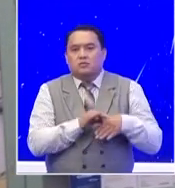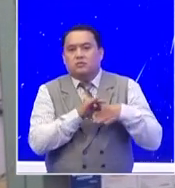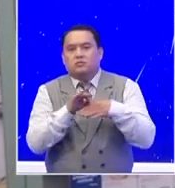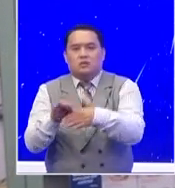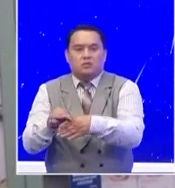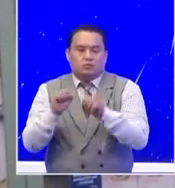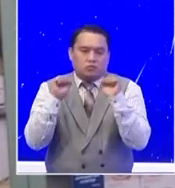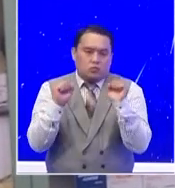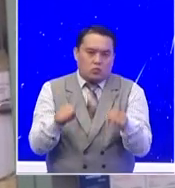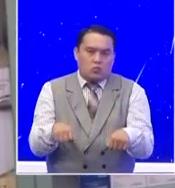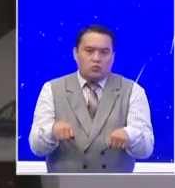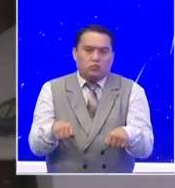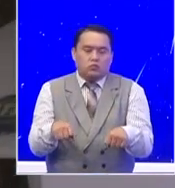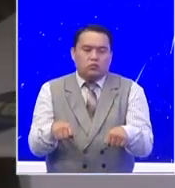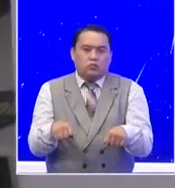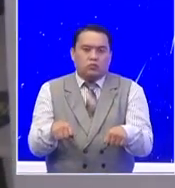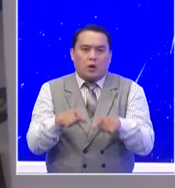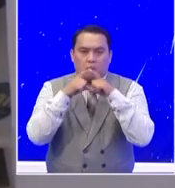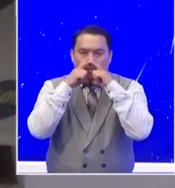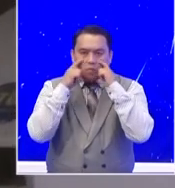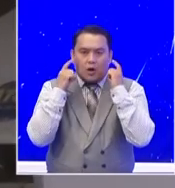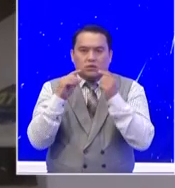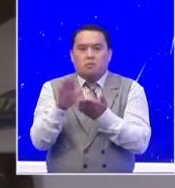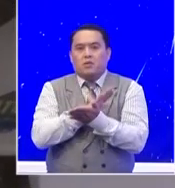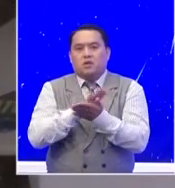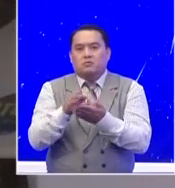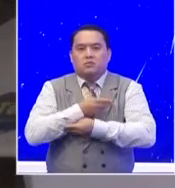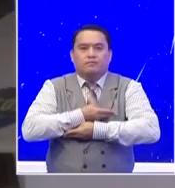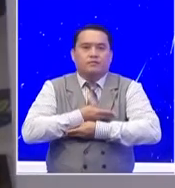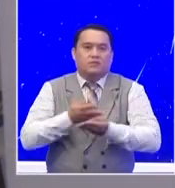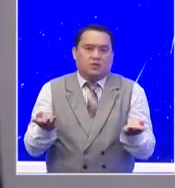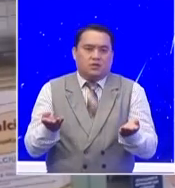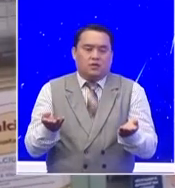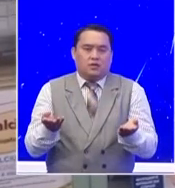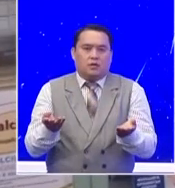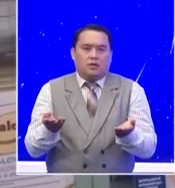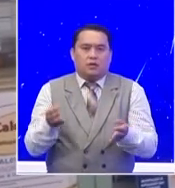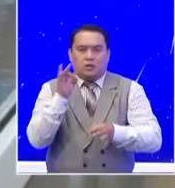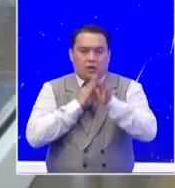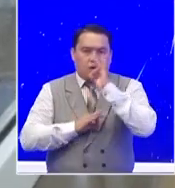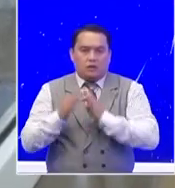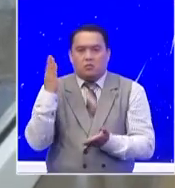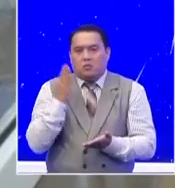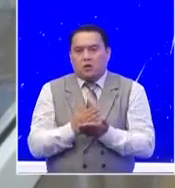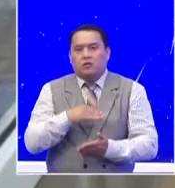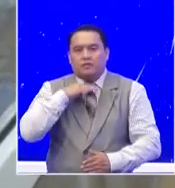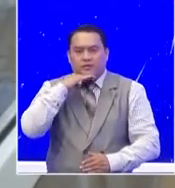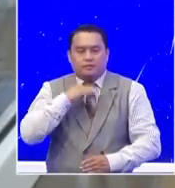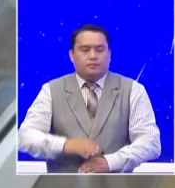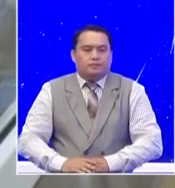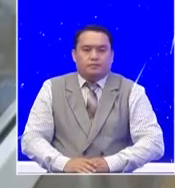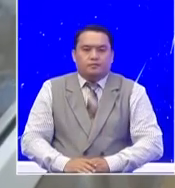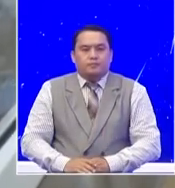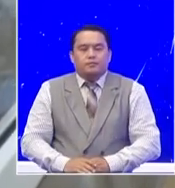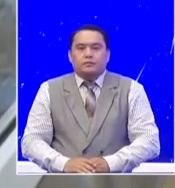жасаймыз. И маска қажып бесплатно таратылып жатырды. Бәрі дәрілер жеткілікті. Ал еңбекші қазақта